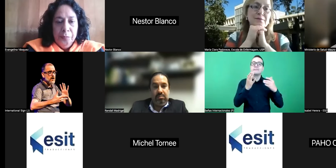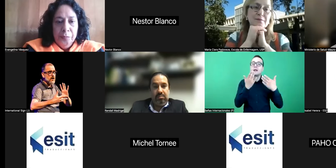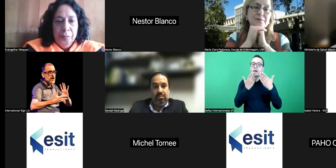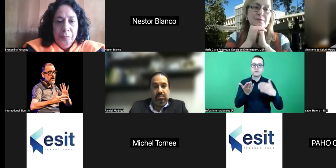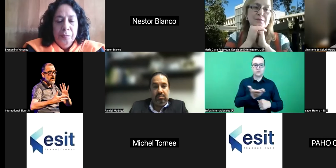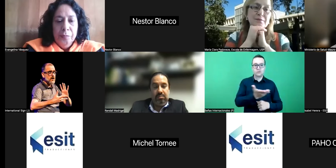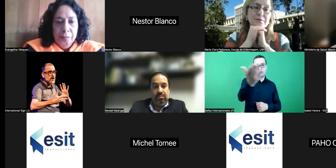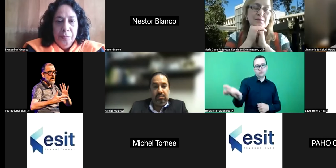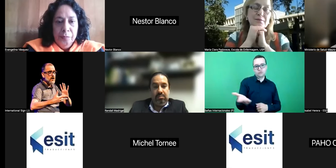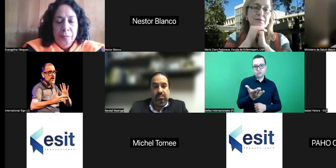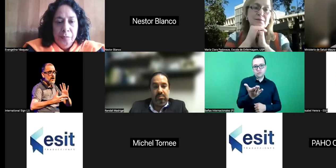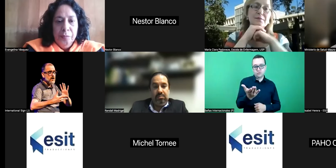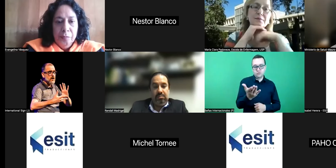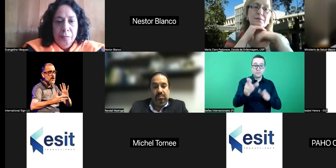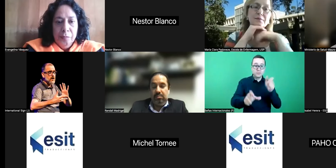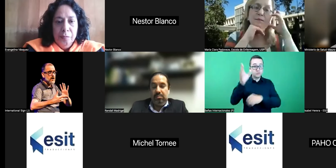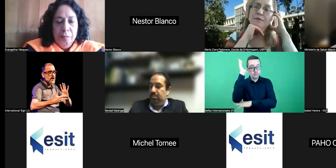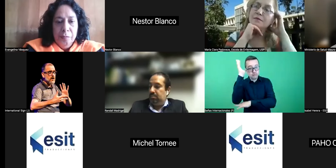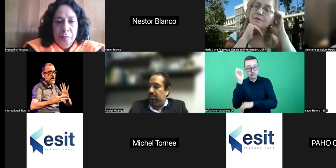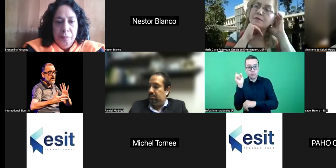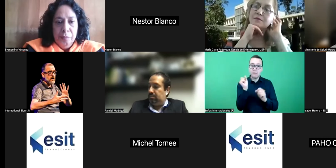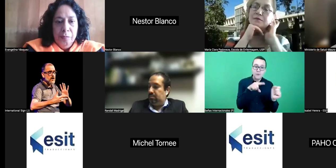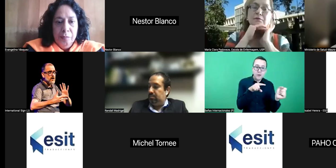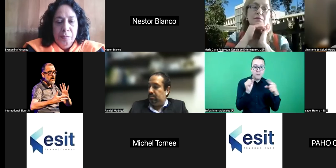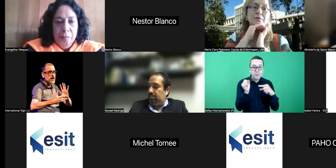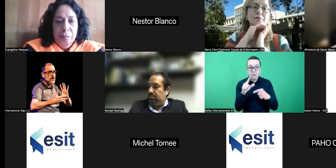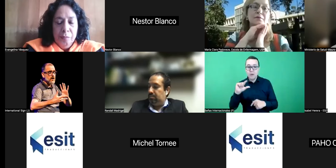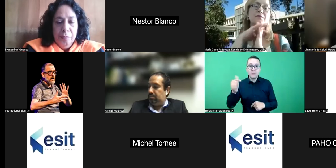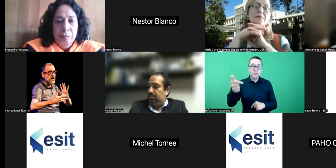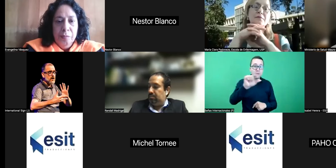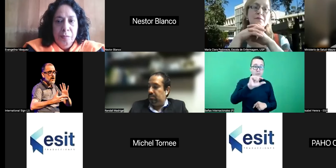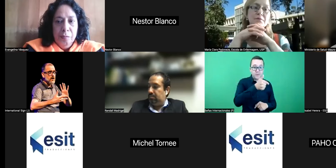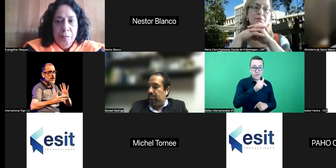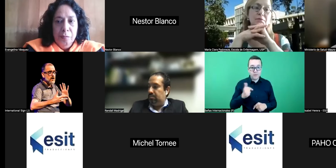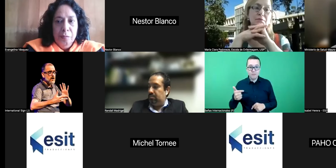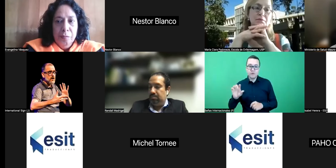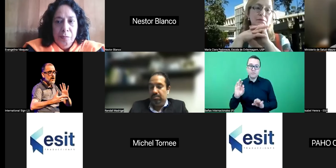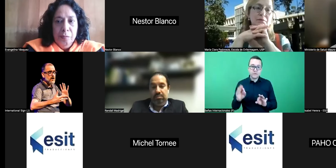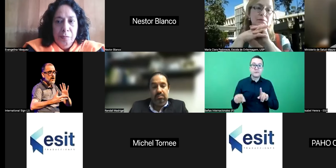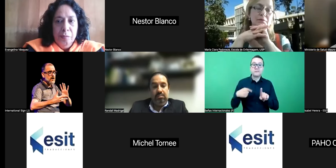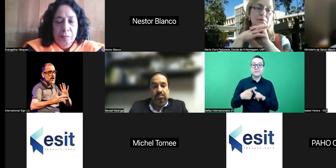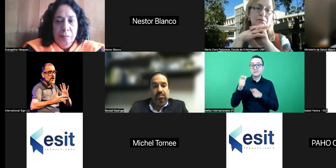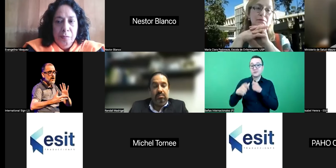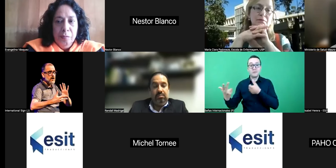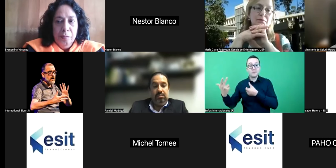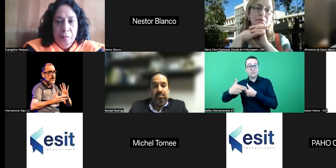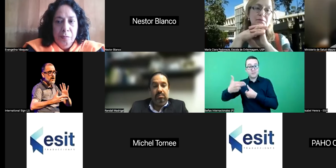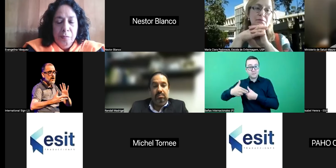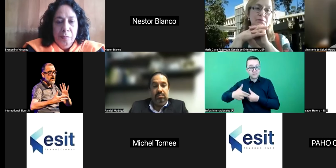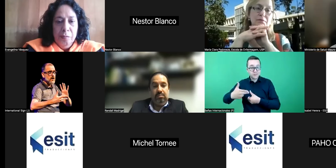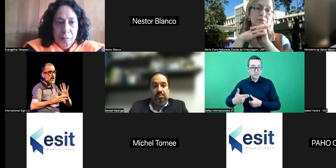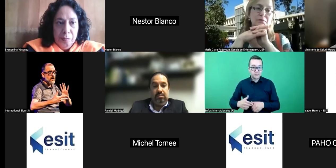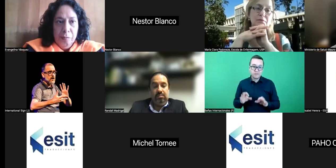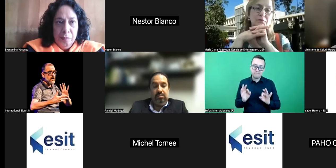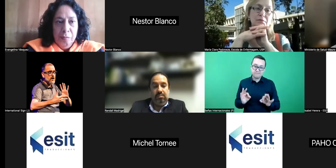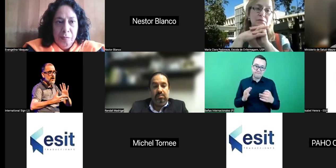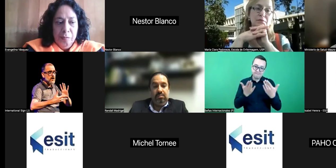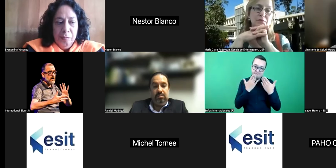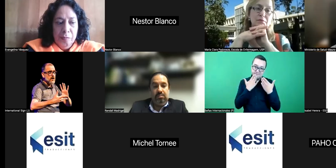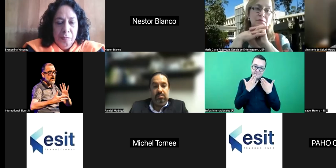à tous les panélistes, à tous ceux qui ont participé à ce webinaire, à tous ceux qui ont partagé leurs commentaires.